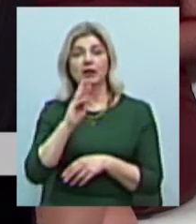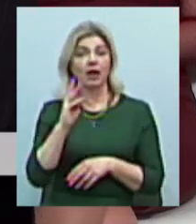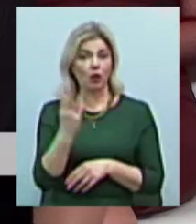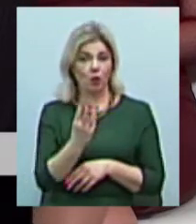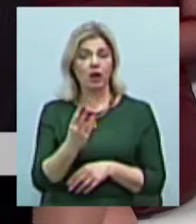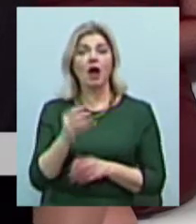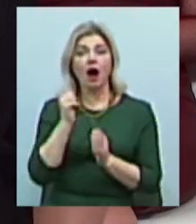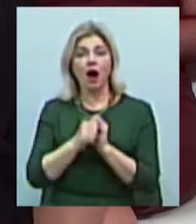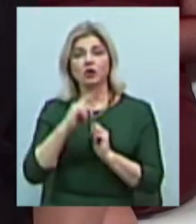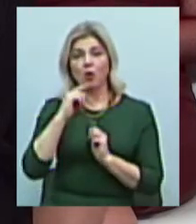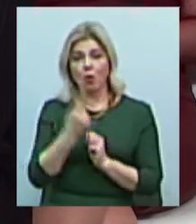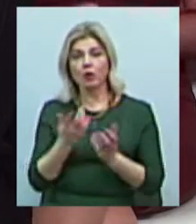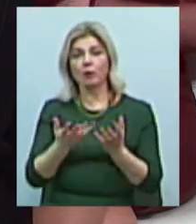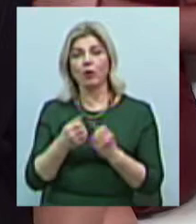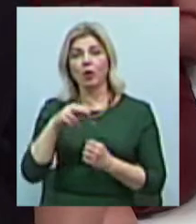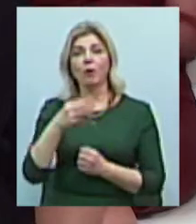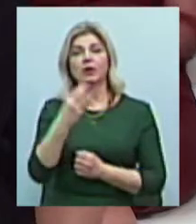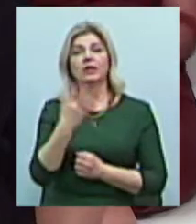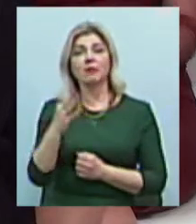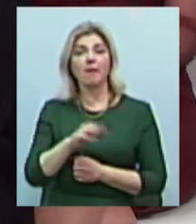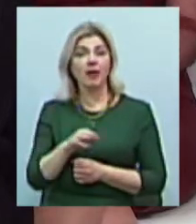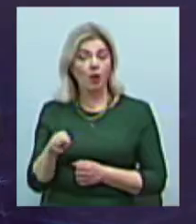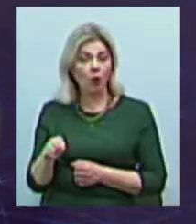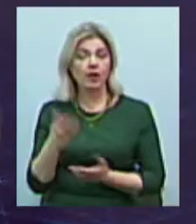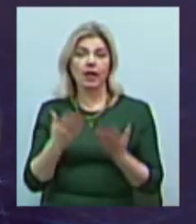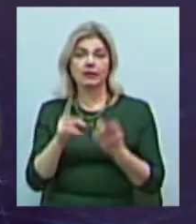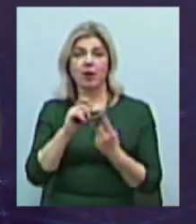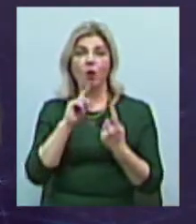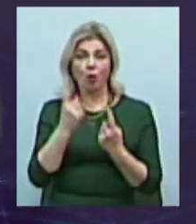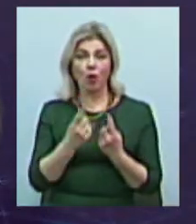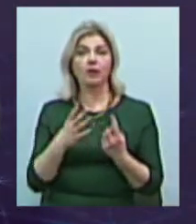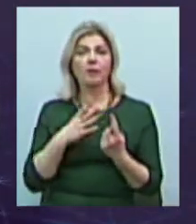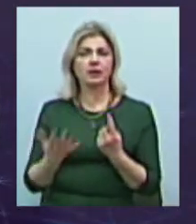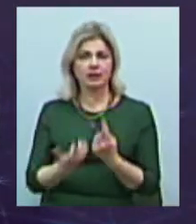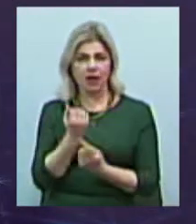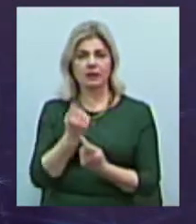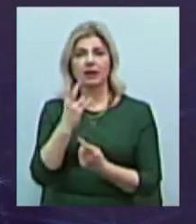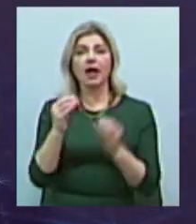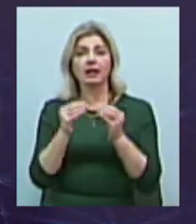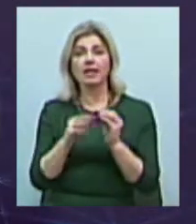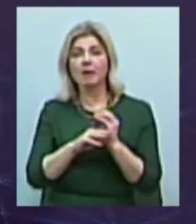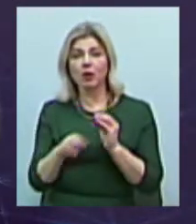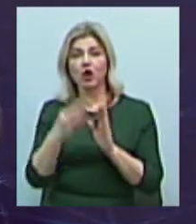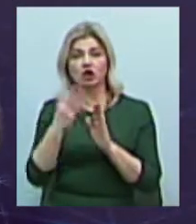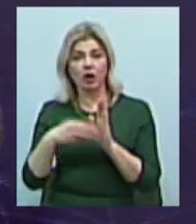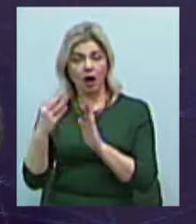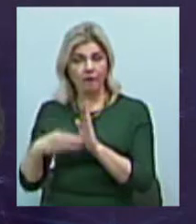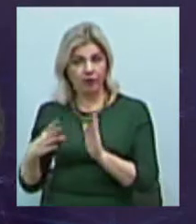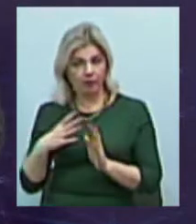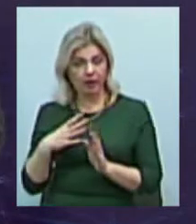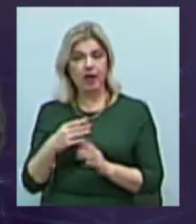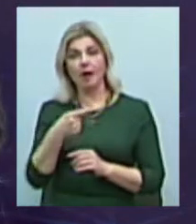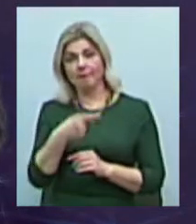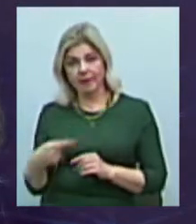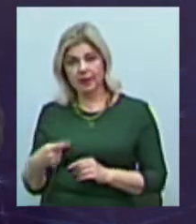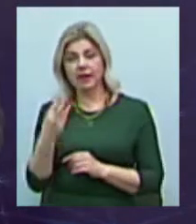роки, в кожен рік вони отримують там по 35 мільйонів, наприклад. Якщо за рік було знайдено на 10 мільйонів штрафів, було написано,